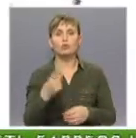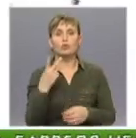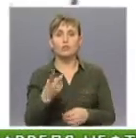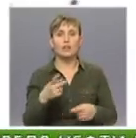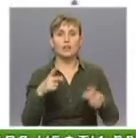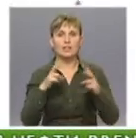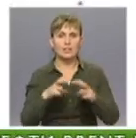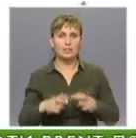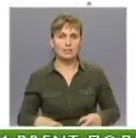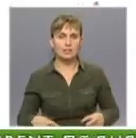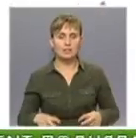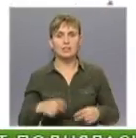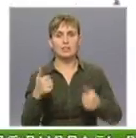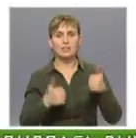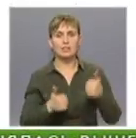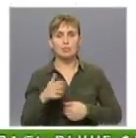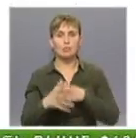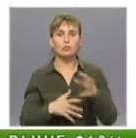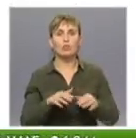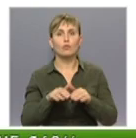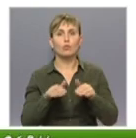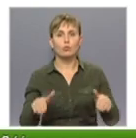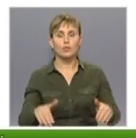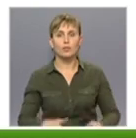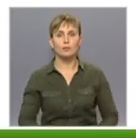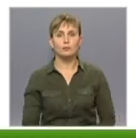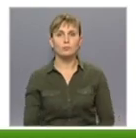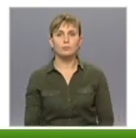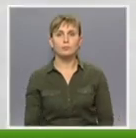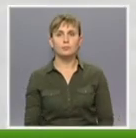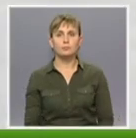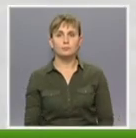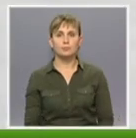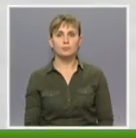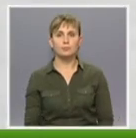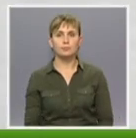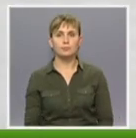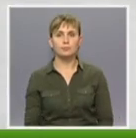тестовых состязания международного уровня. Жан Курмашева, Талап Сагимбаев, телеканал Алматы.